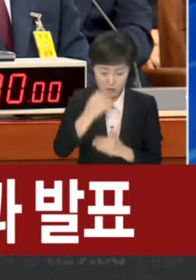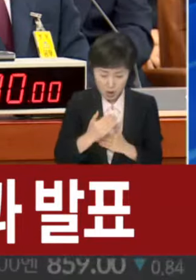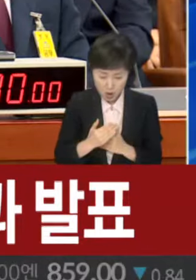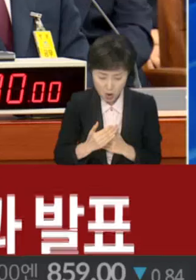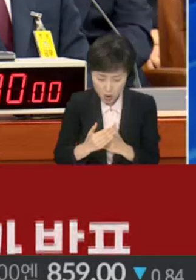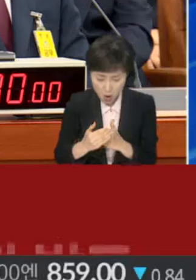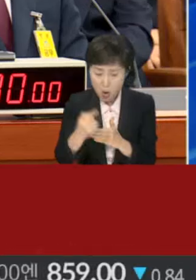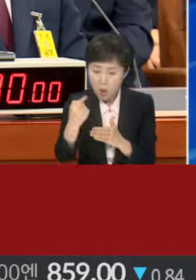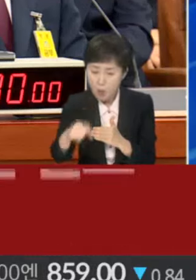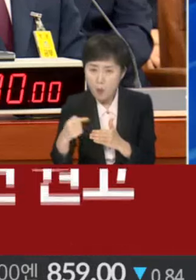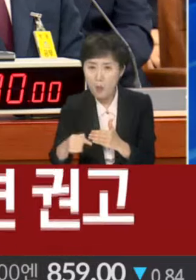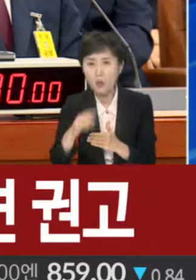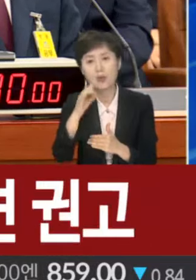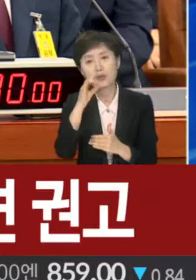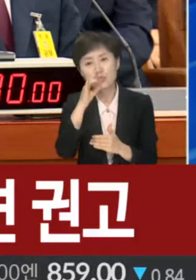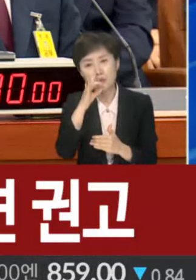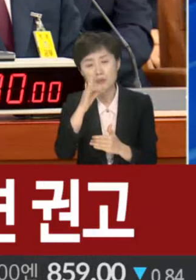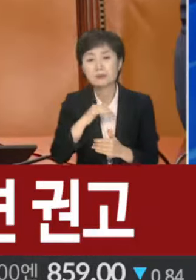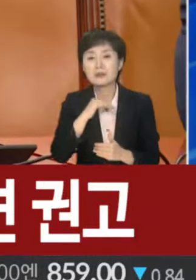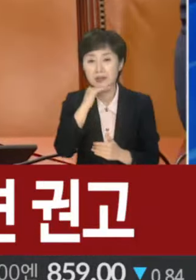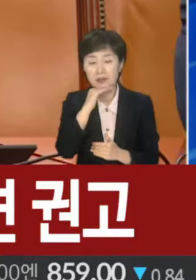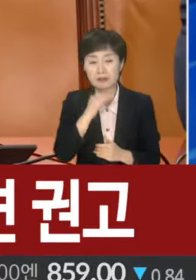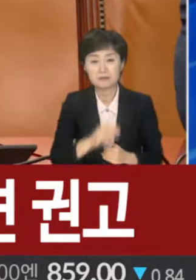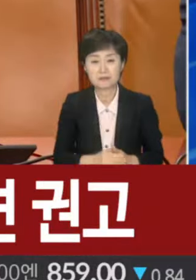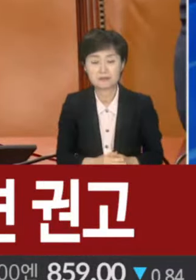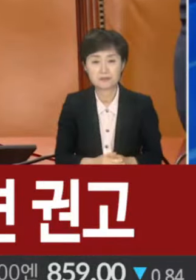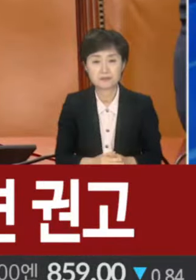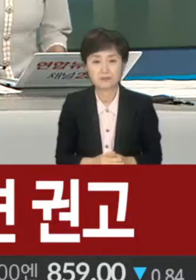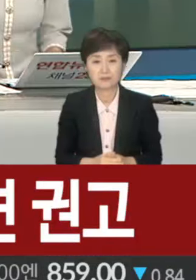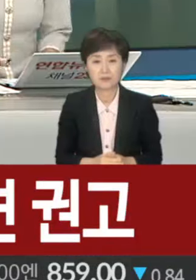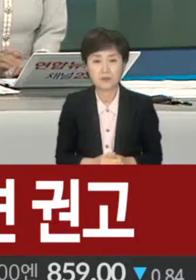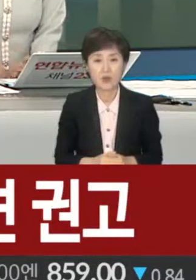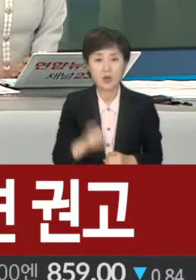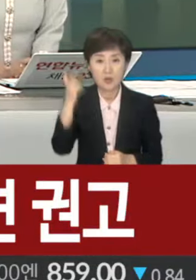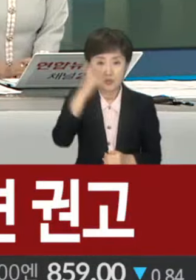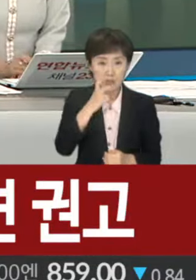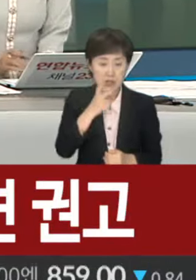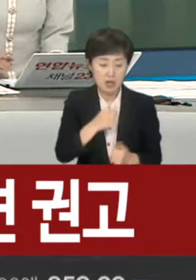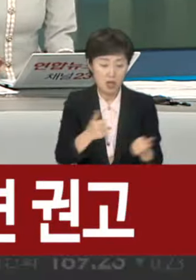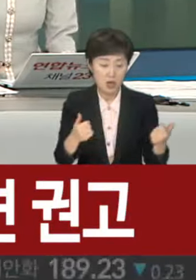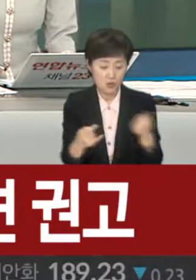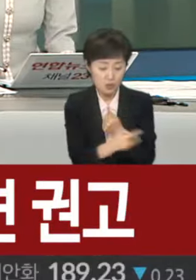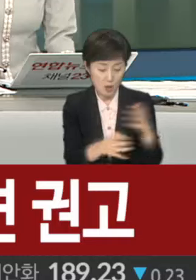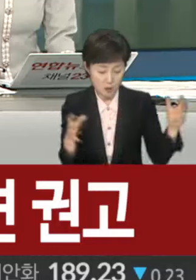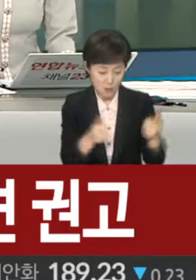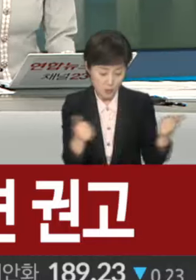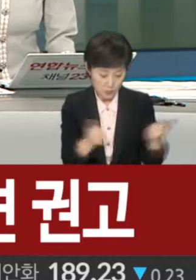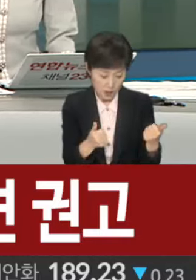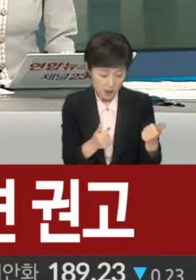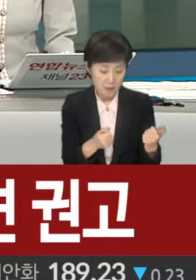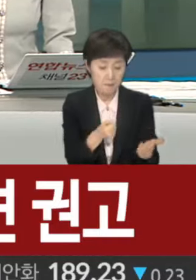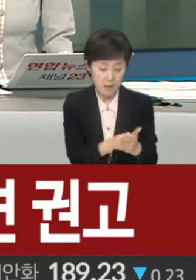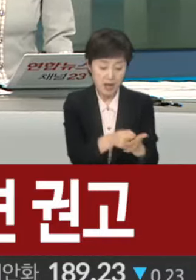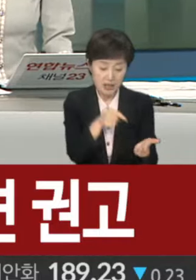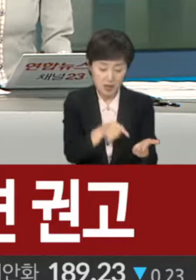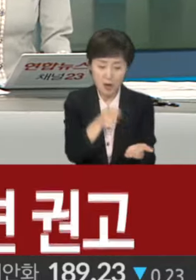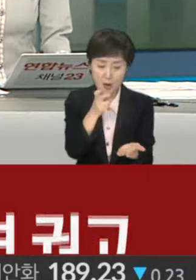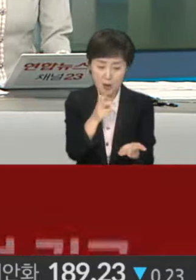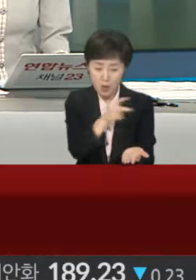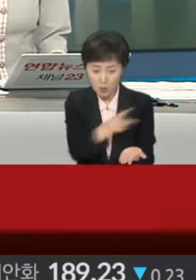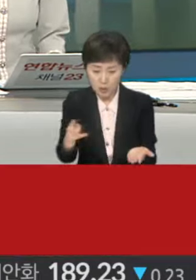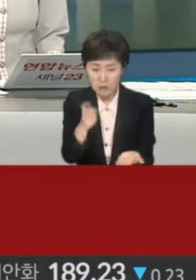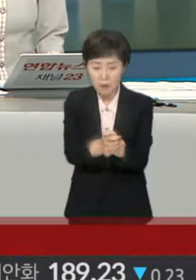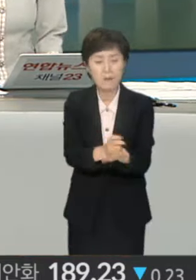그렇게 결론이 났는지 좀 지켜봐야 될 것 같습니다. 네. 예. 수사심의위원회의 권고라는 게 말 그대로 이제 권고적인 효력 아니겠습니까? 이게 수사